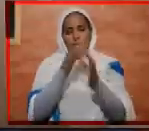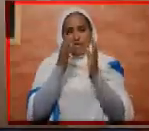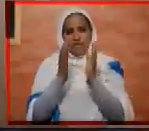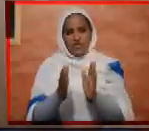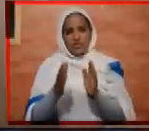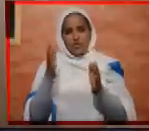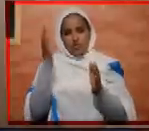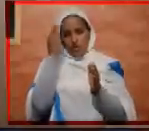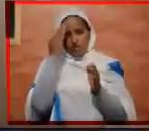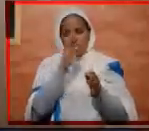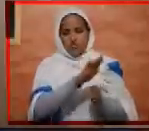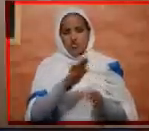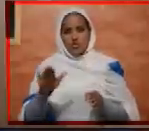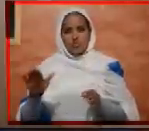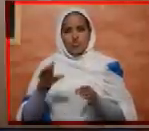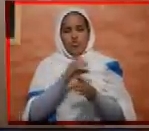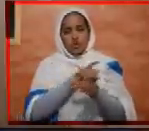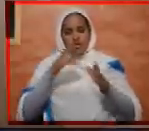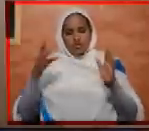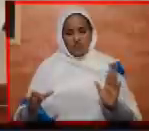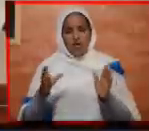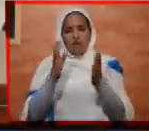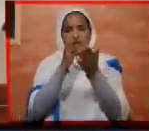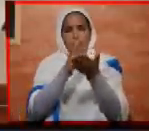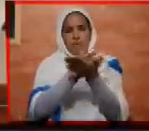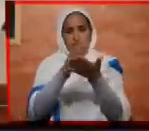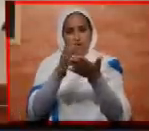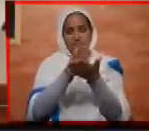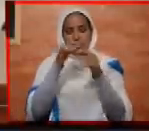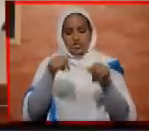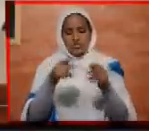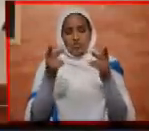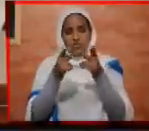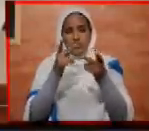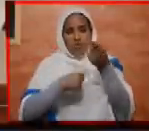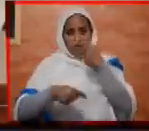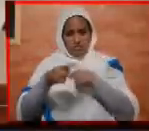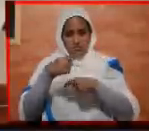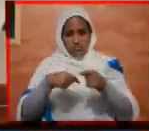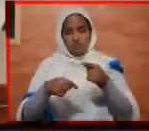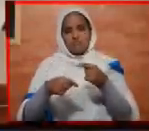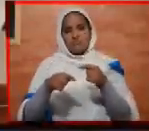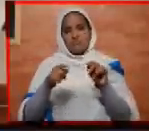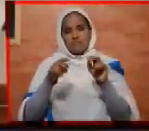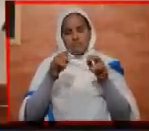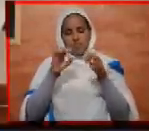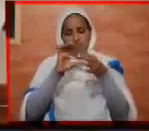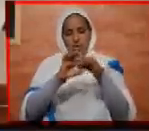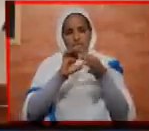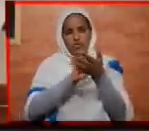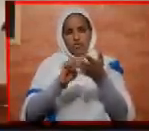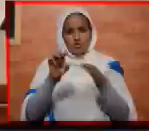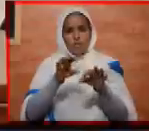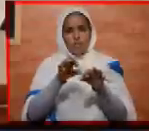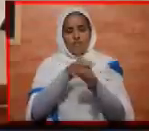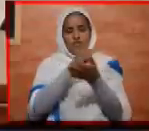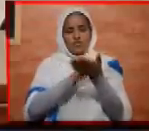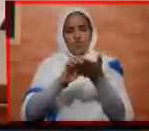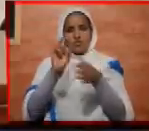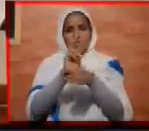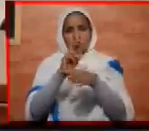ስለተገኛችሁልን በማህበረ ቅዱሳን መንፈሳዊ ቴሌቪዥን መራ ግብር ተከታታዮች ስም እጅግ አድርገን እናመሰግናለን እግዚአብሔር ይስጥልን